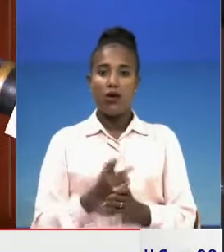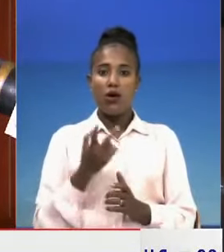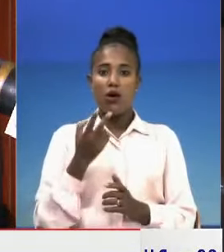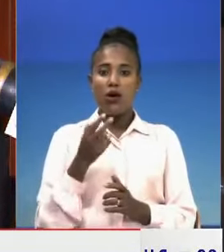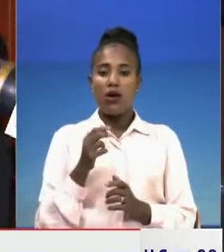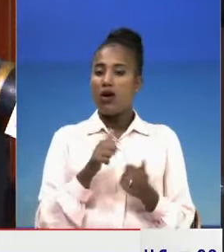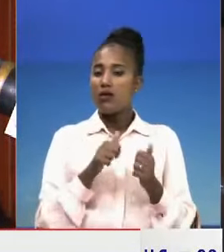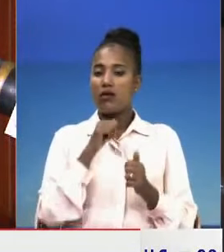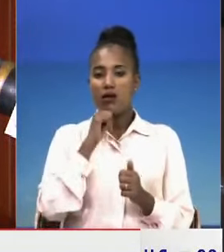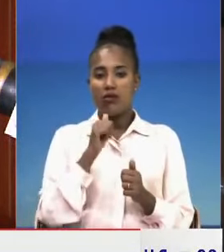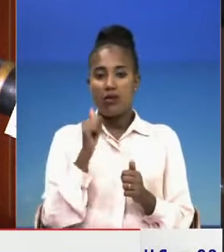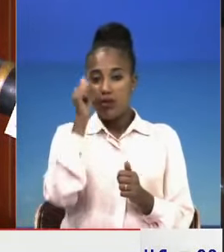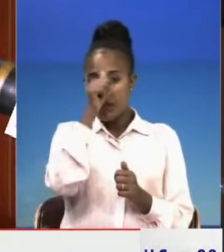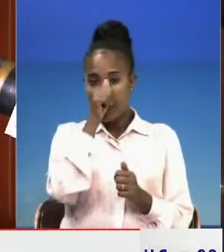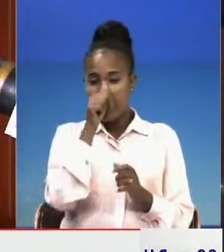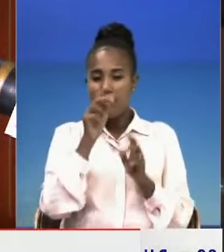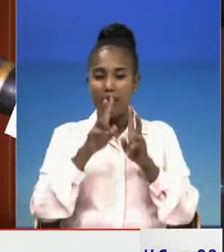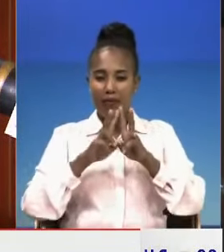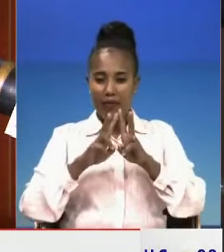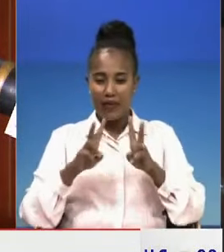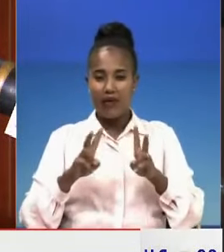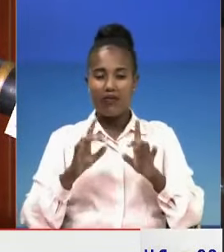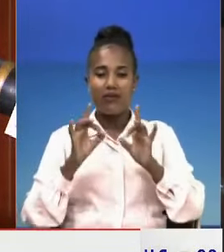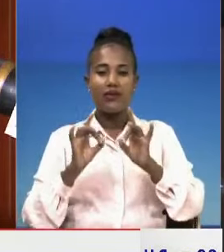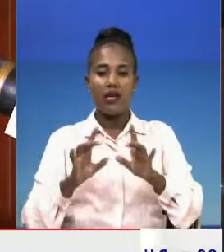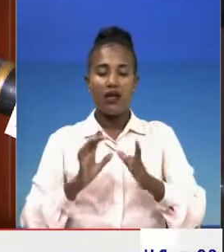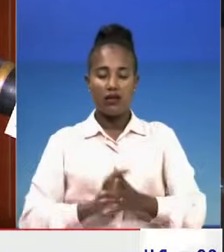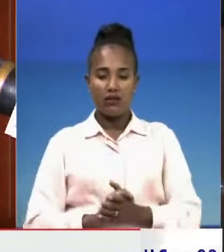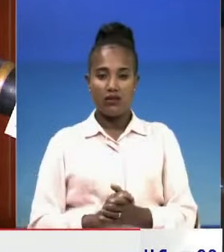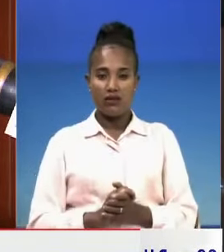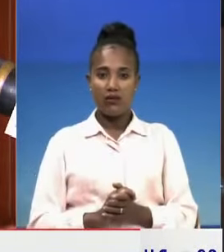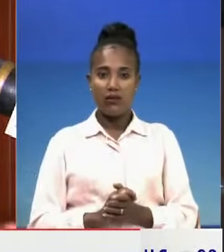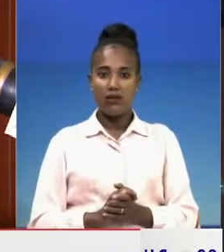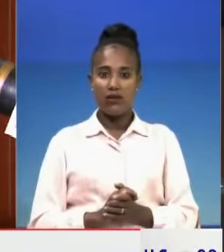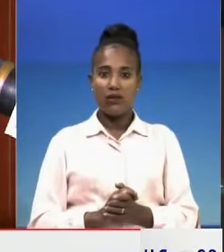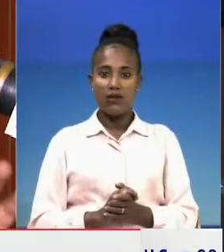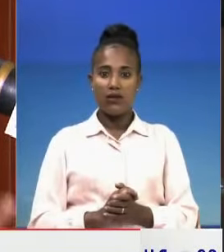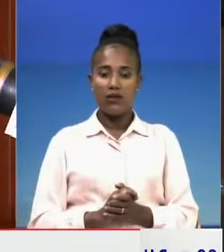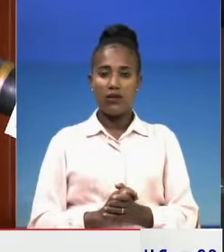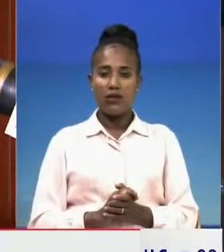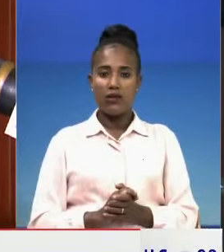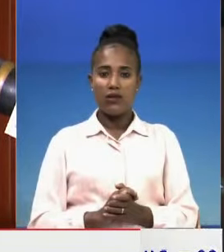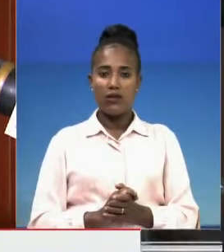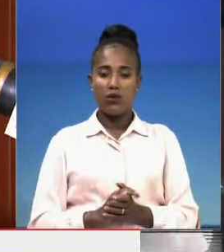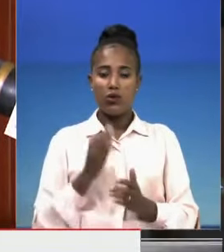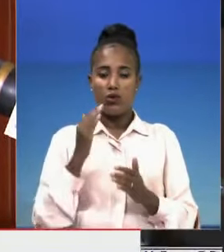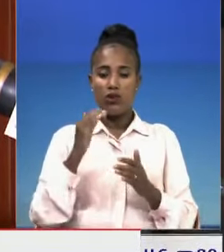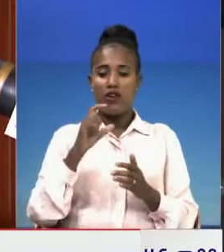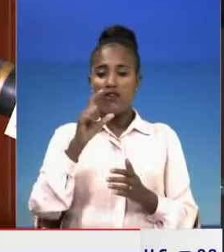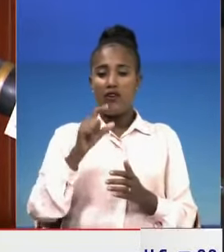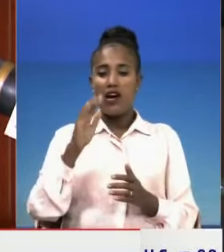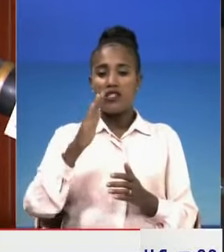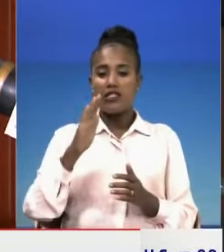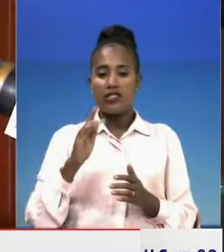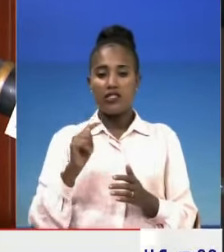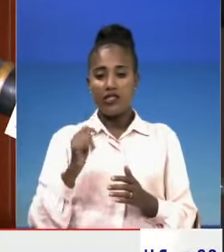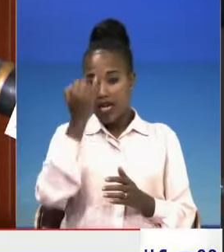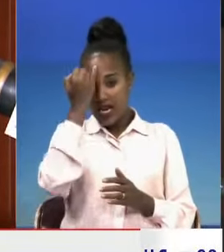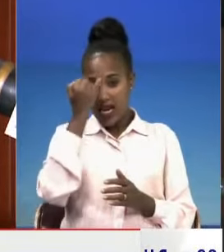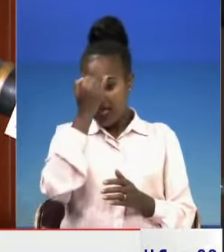ይሆና ትጠራል። ኢትዮጵያን በጣም ይጠላል። ከፋሽስቱ ጣሊያን በላይ